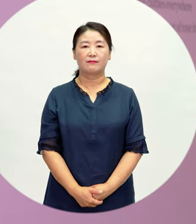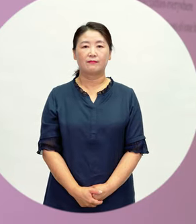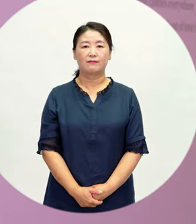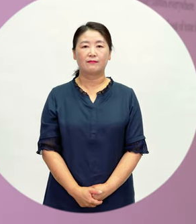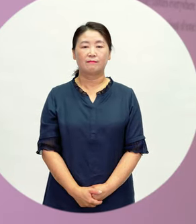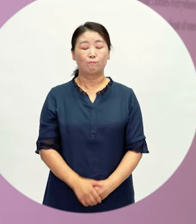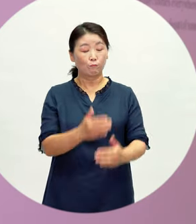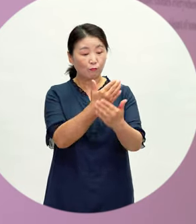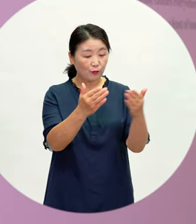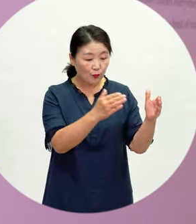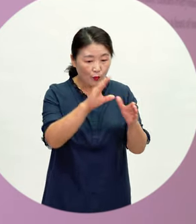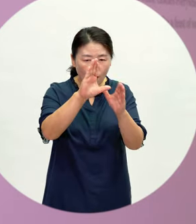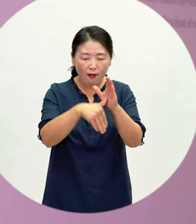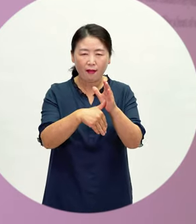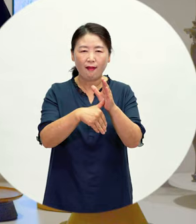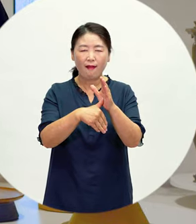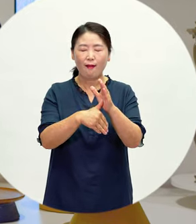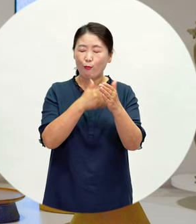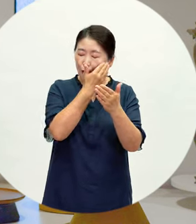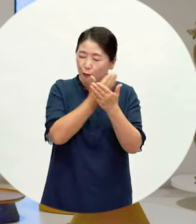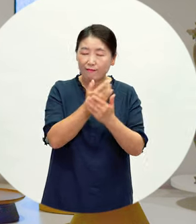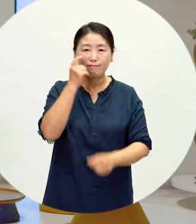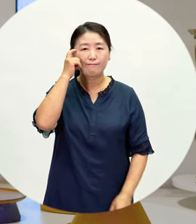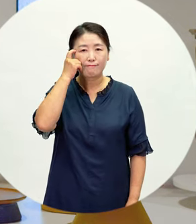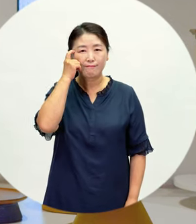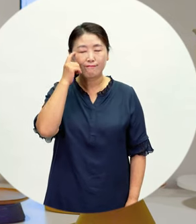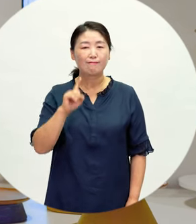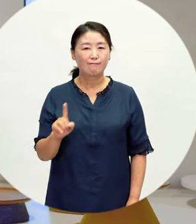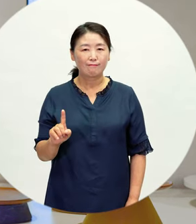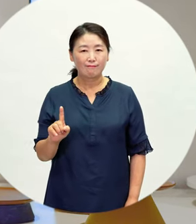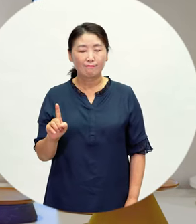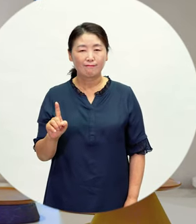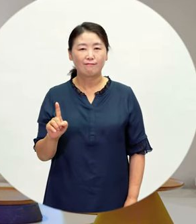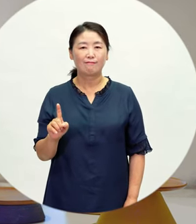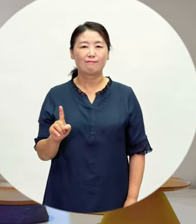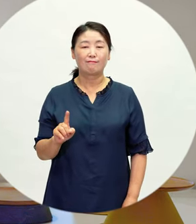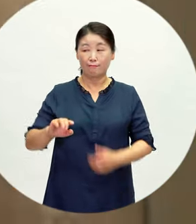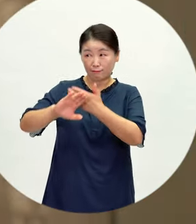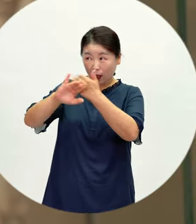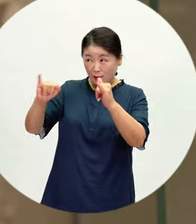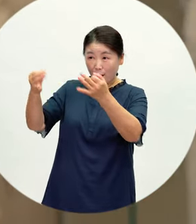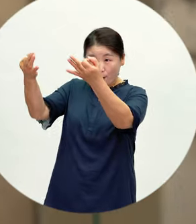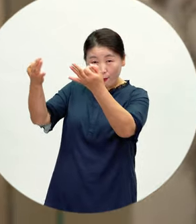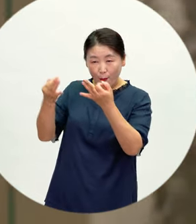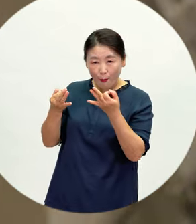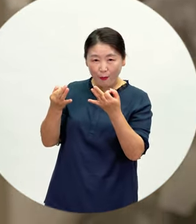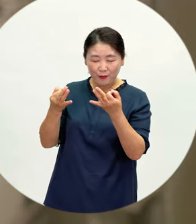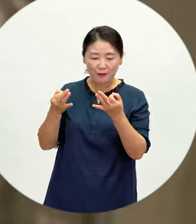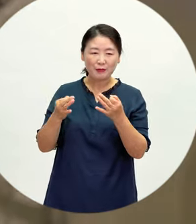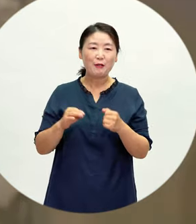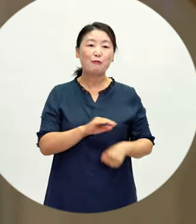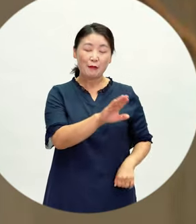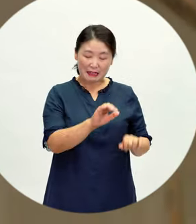전시를 준비하면서 제가 가장 유념하고 지켜야겠다고 생각했던 것 중에 하나는 타자의 시선으로 바라본 우리의